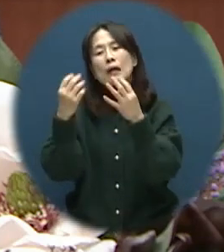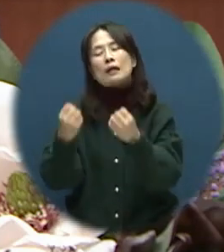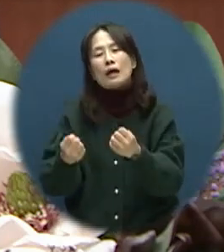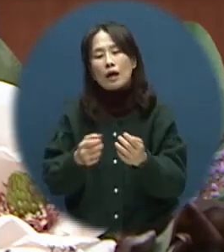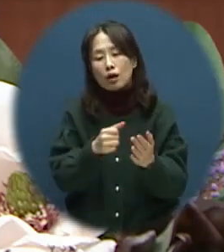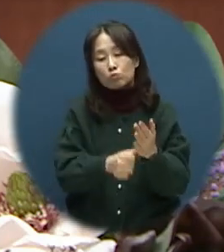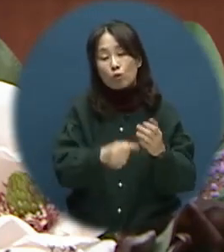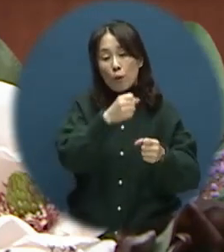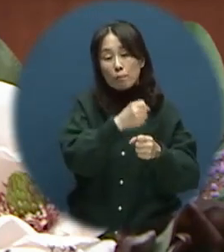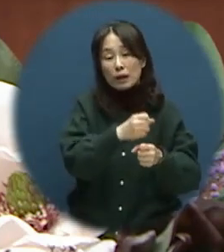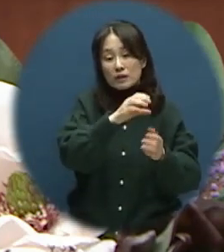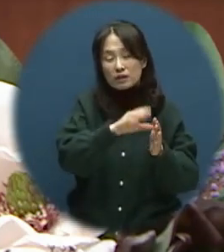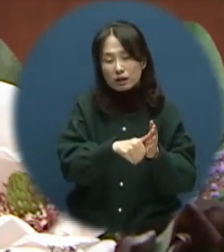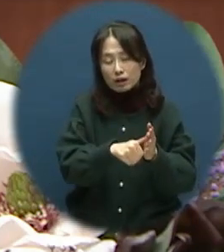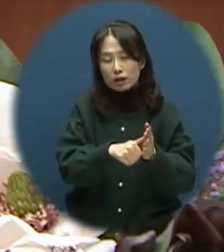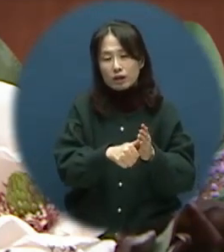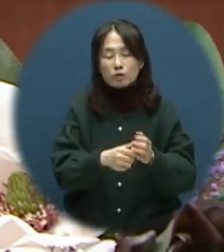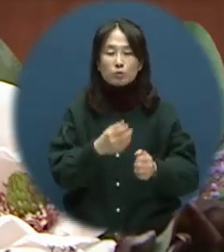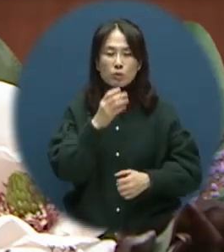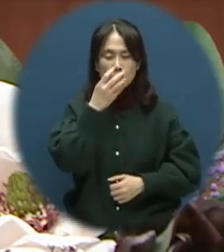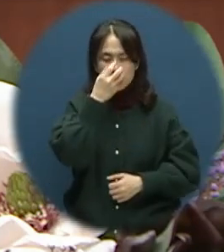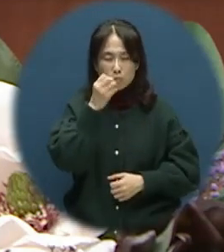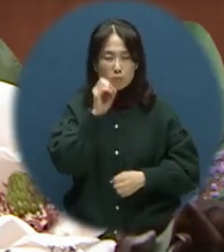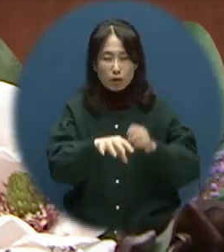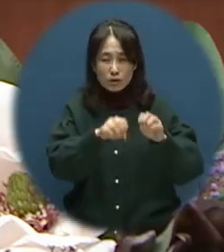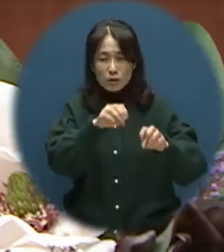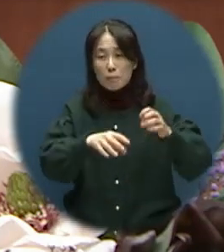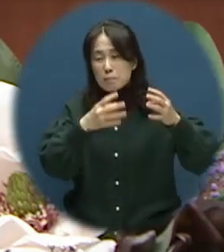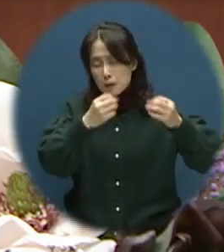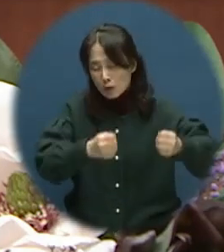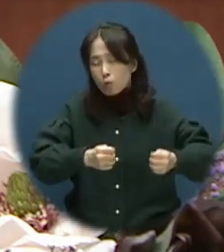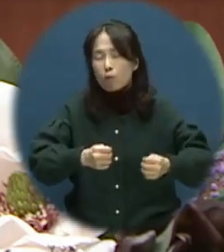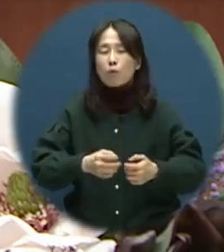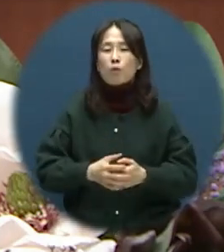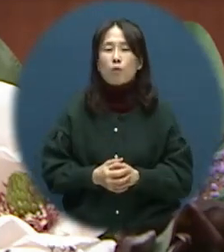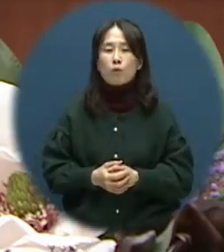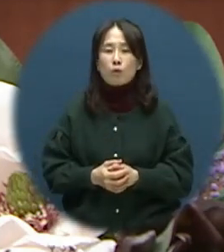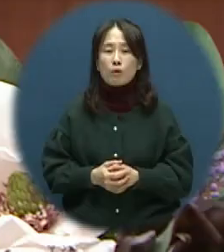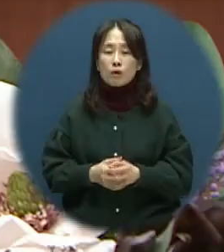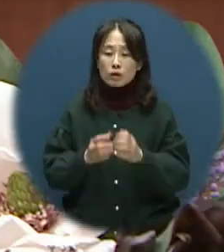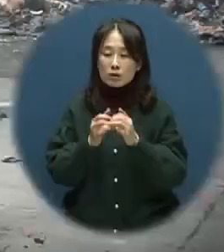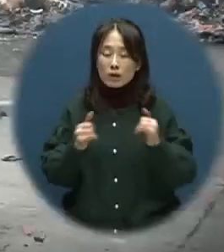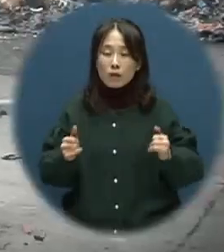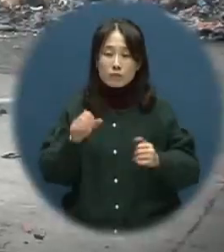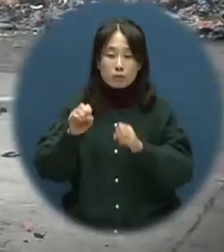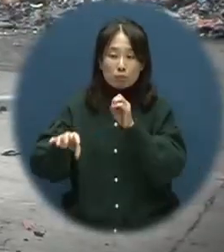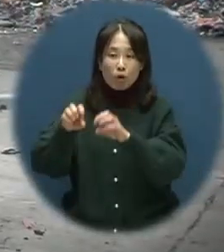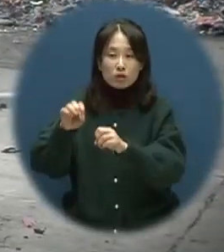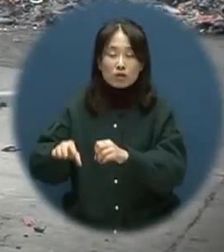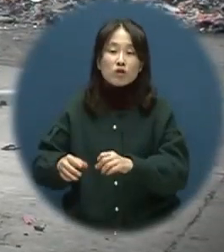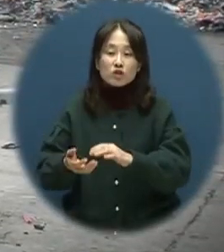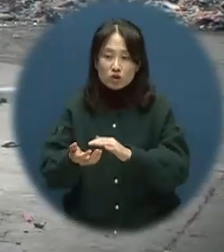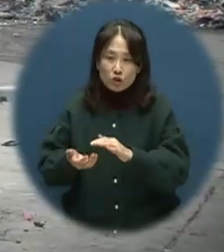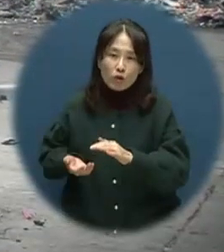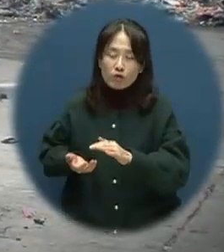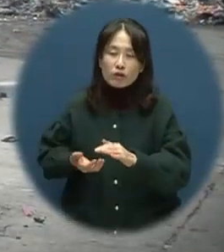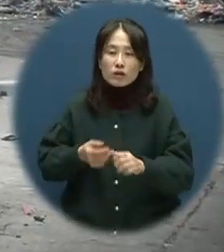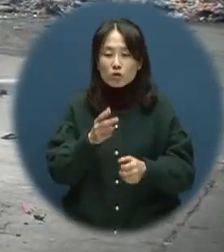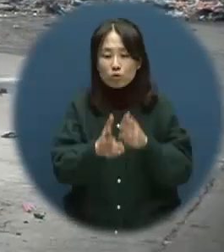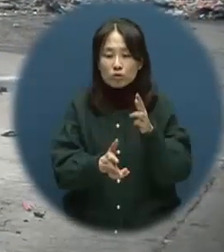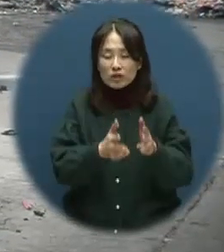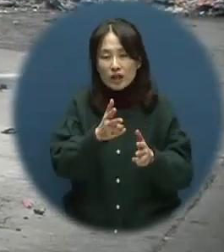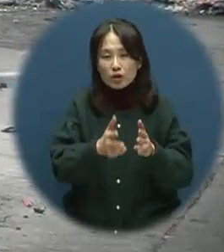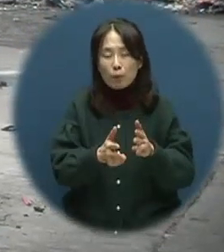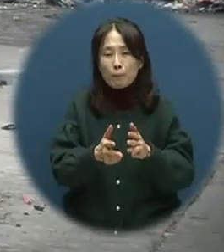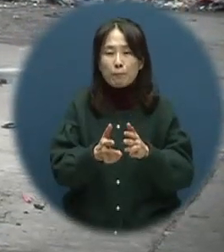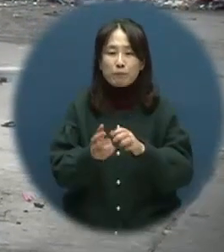발생하고 예. 또 국민들은 쓰고 나면 또 쓰고 나온 쓰레기가 발생을 하죠. 우선 사람들이 버린 쓰레기 이전에 만드는 과정에서 발생하는 산업쓰레기가